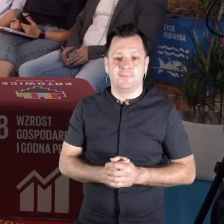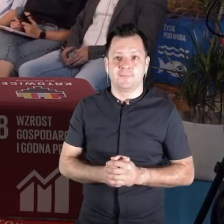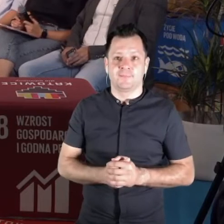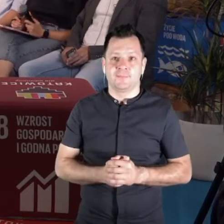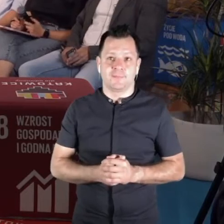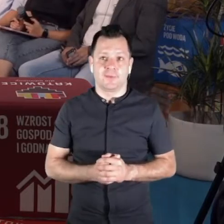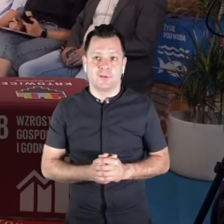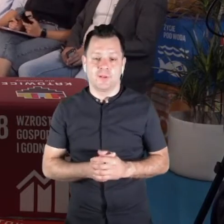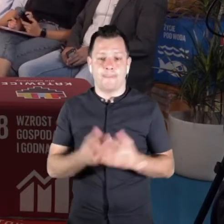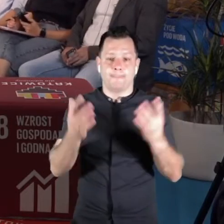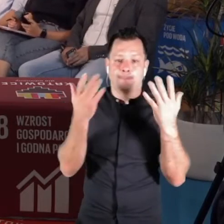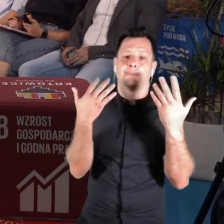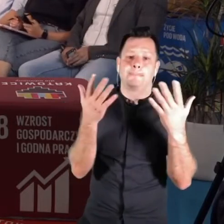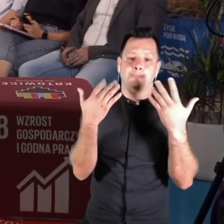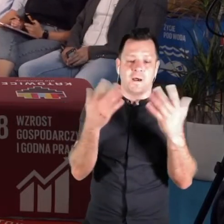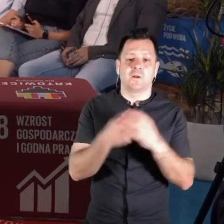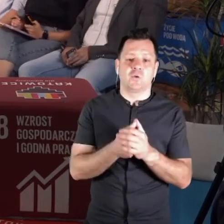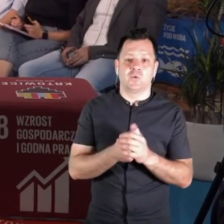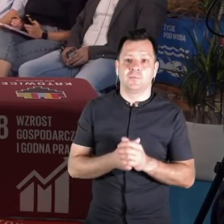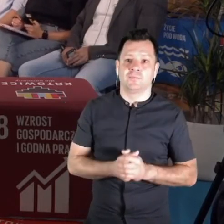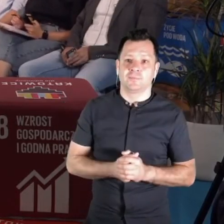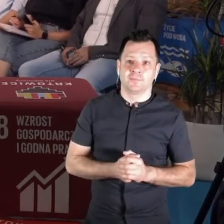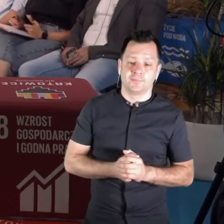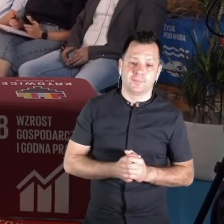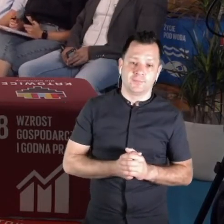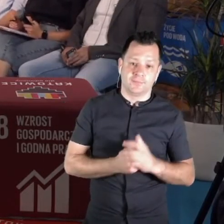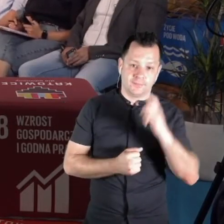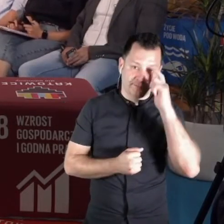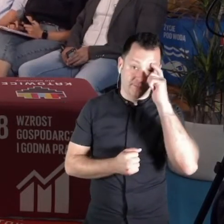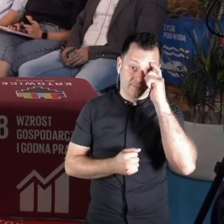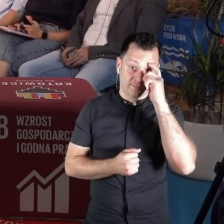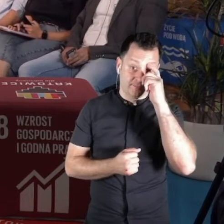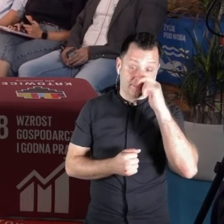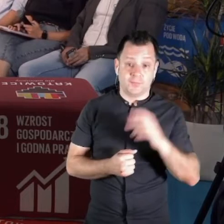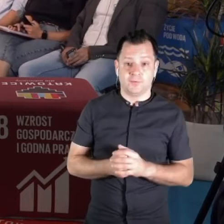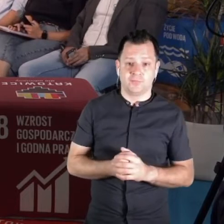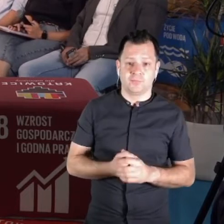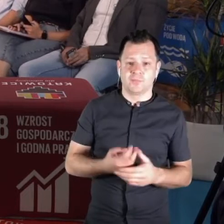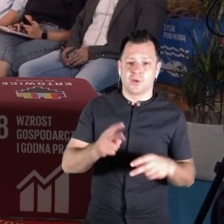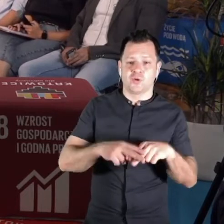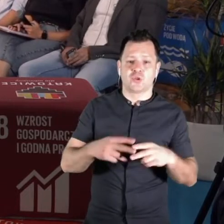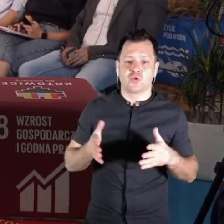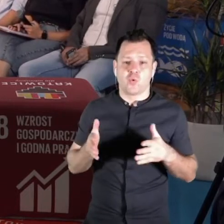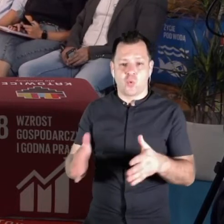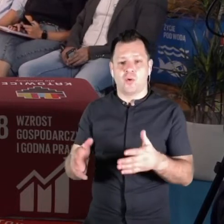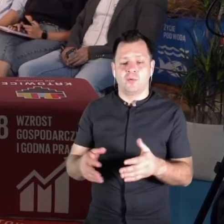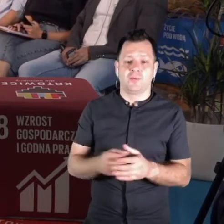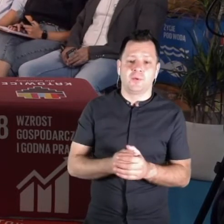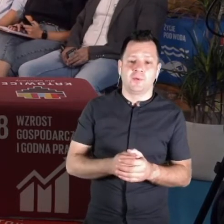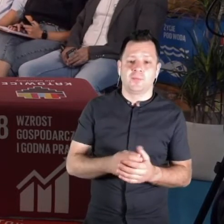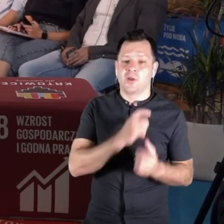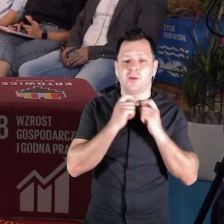w tej jedności macierzy z Polonią, w Rzeszowie, tutaj przy ulicy Księdza